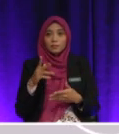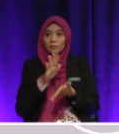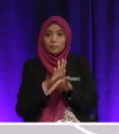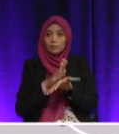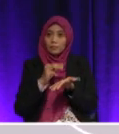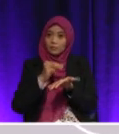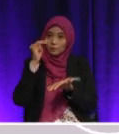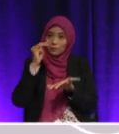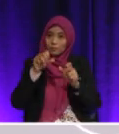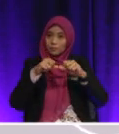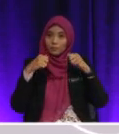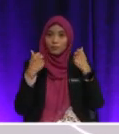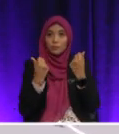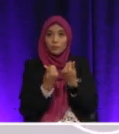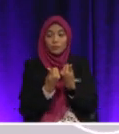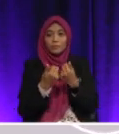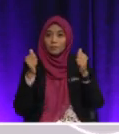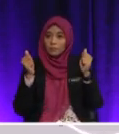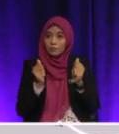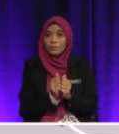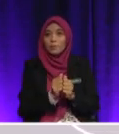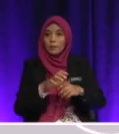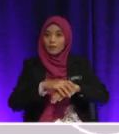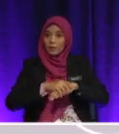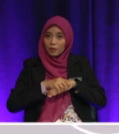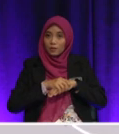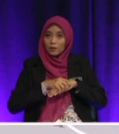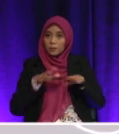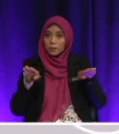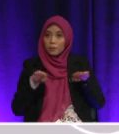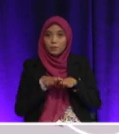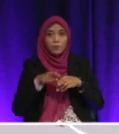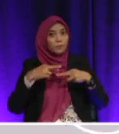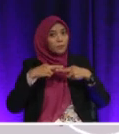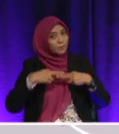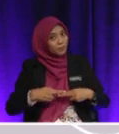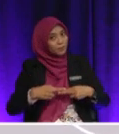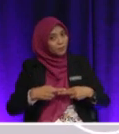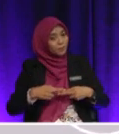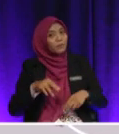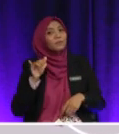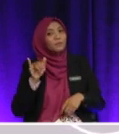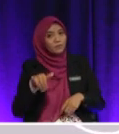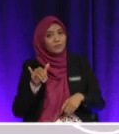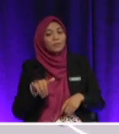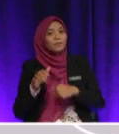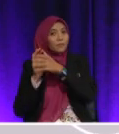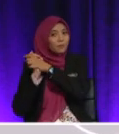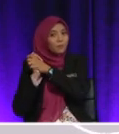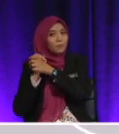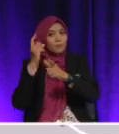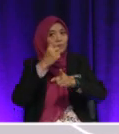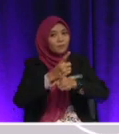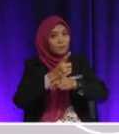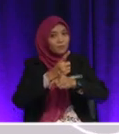berbilang kaum dengan bahasa Inggris sebagai bahasa pengantar Iya tanya Aqila tepat betul